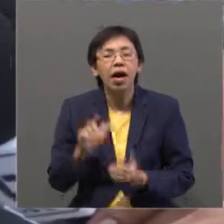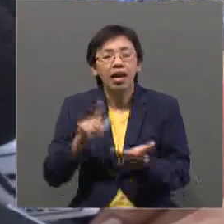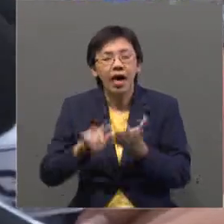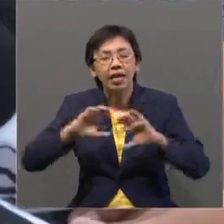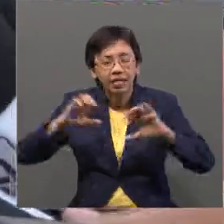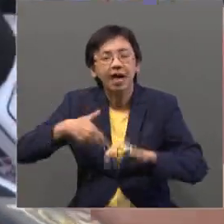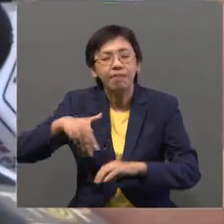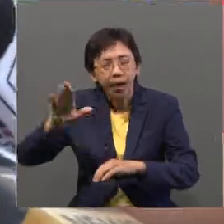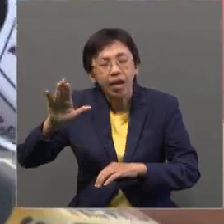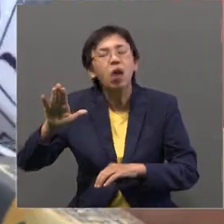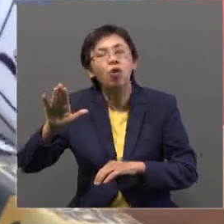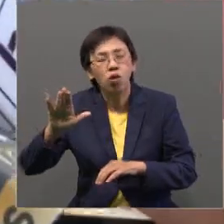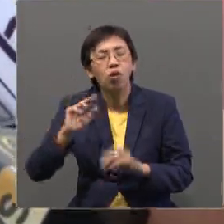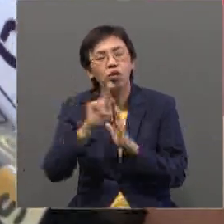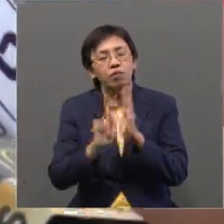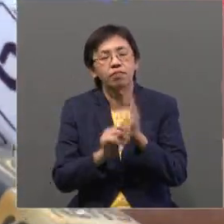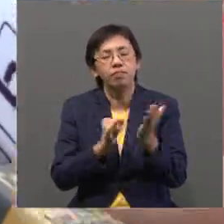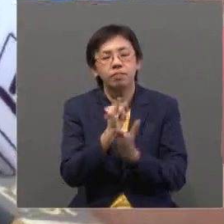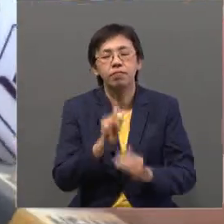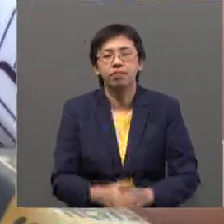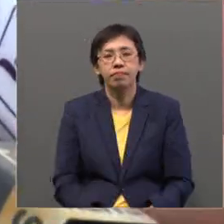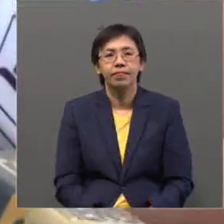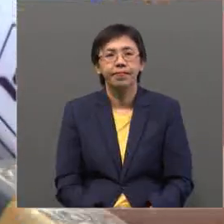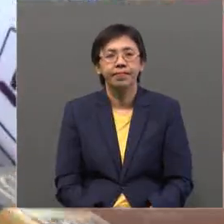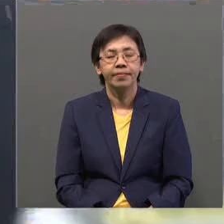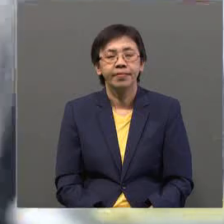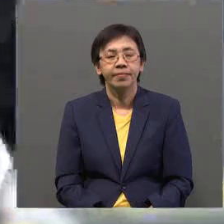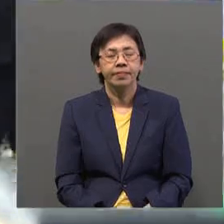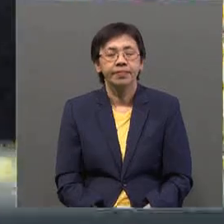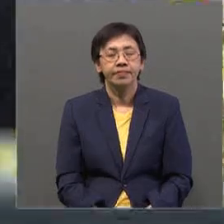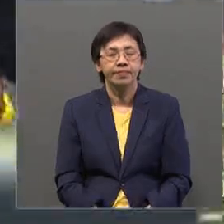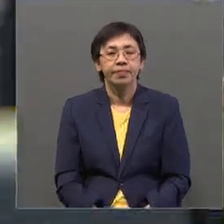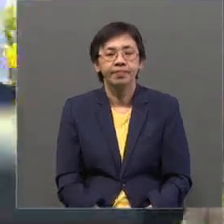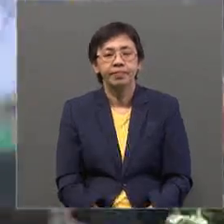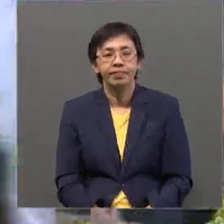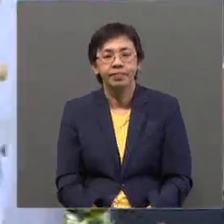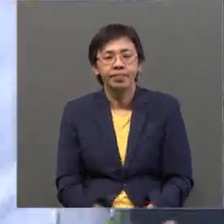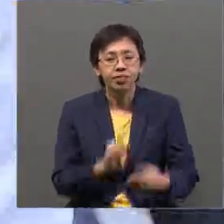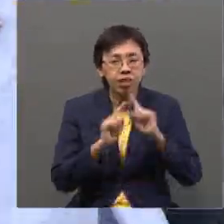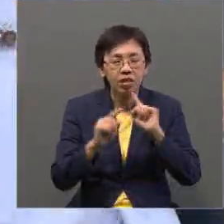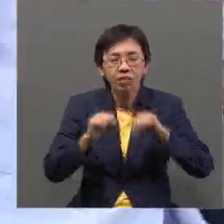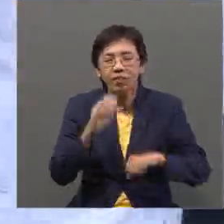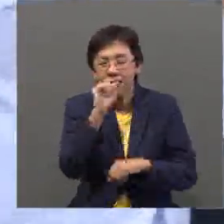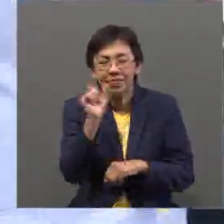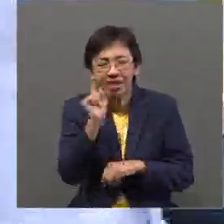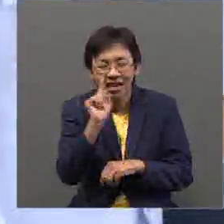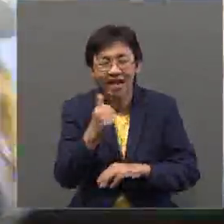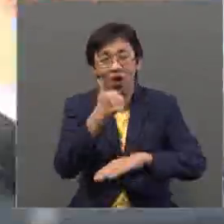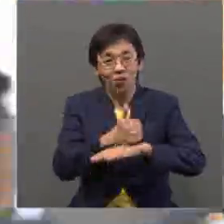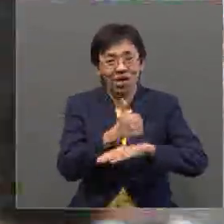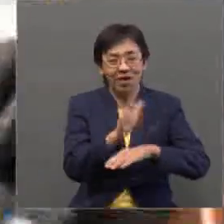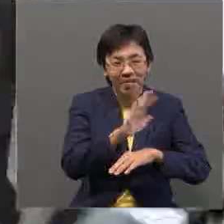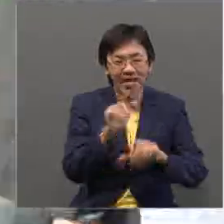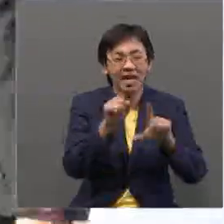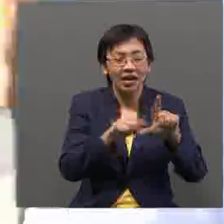ลาราชการไปอย่างถูกต้องนะครับคือคุณผู้ชมจะเห็นว่าเวลาดีลเนี่ยมันไม่ใช่หัวหน้าพรรคอย่างของ